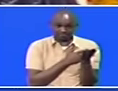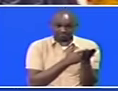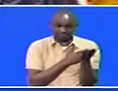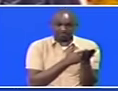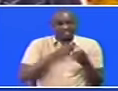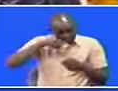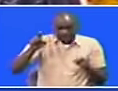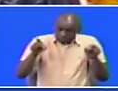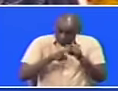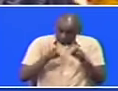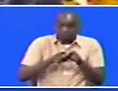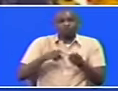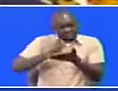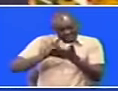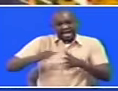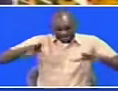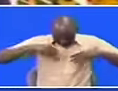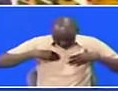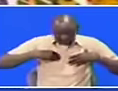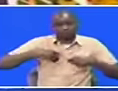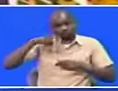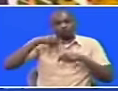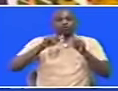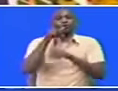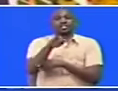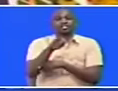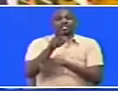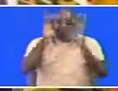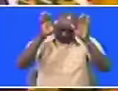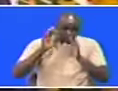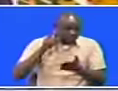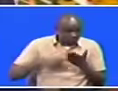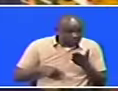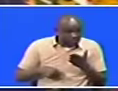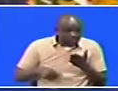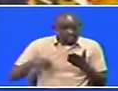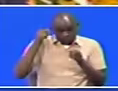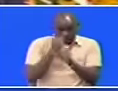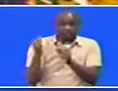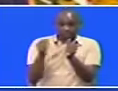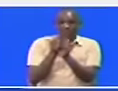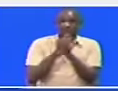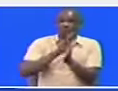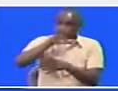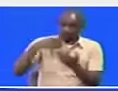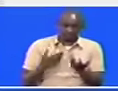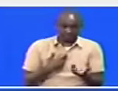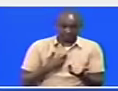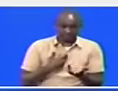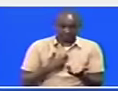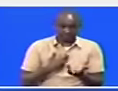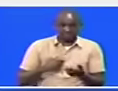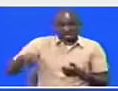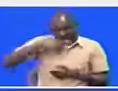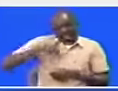so that they too may consider signing up to this pledge, and most importantly work together with all of us. We are not